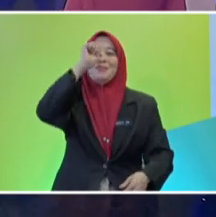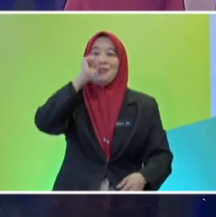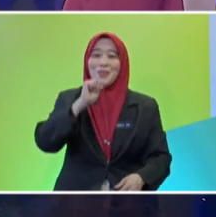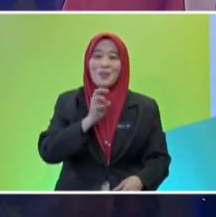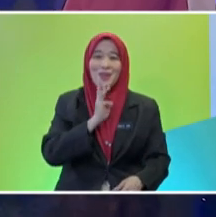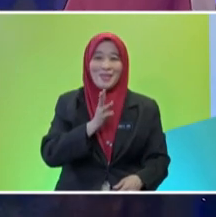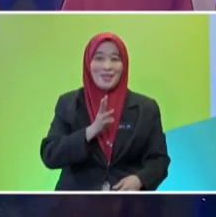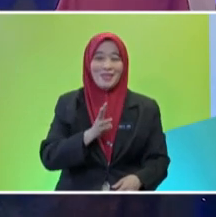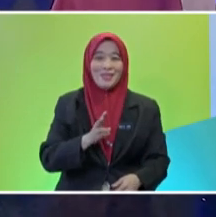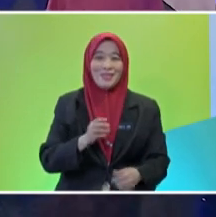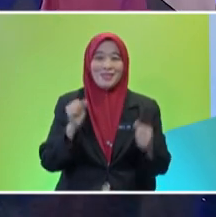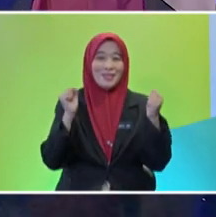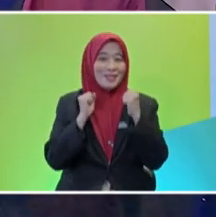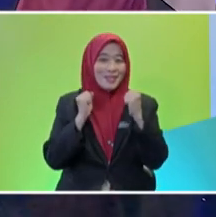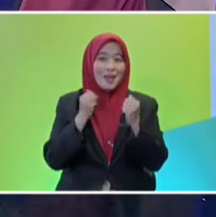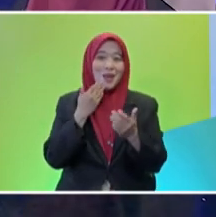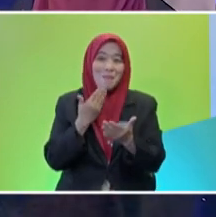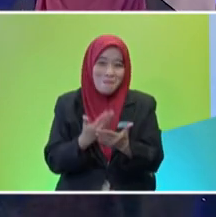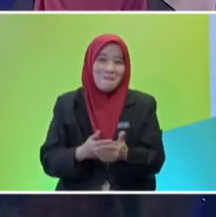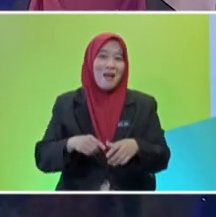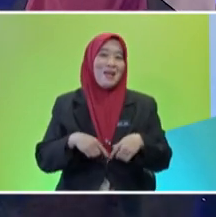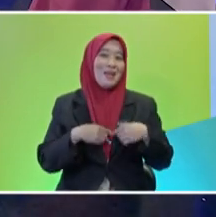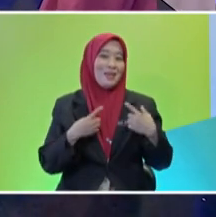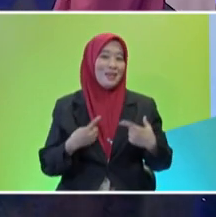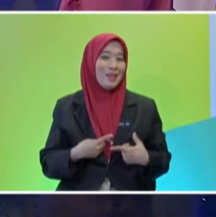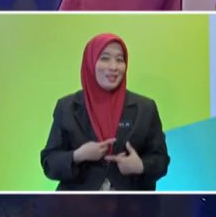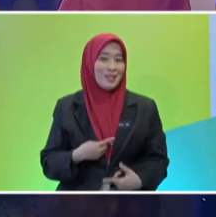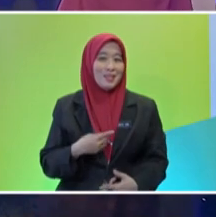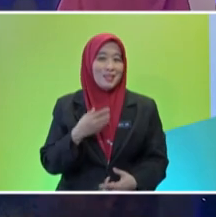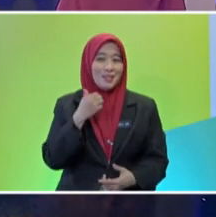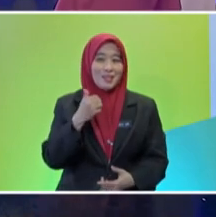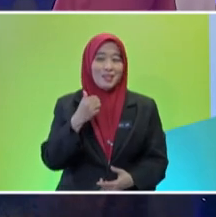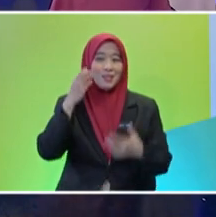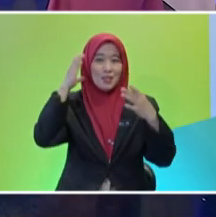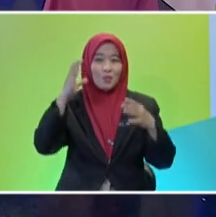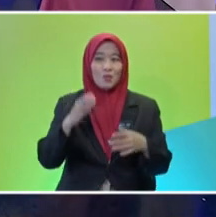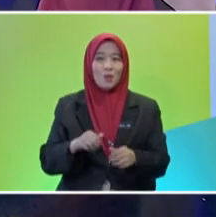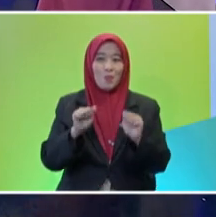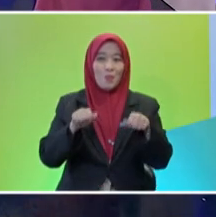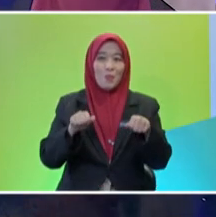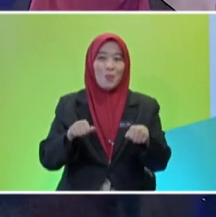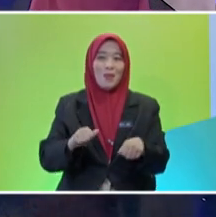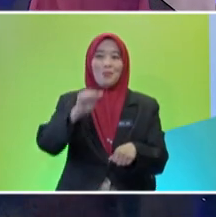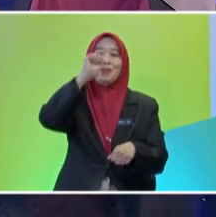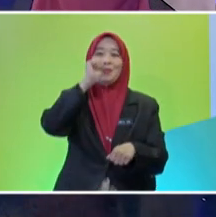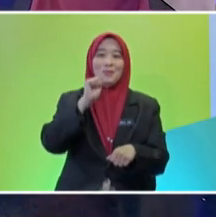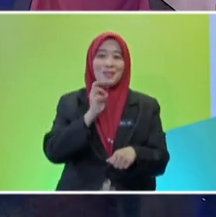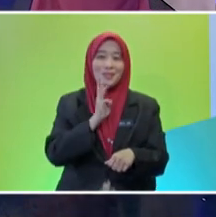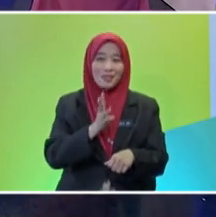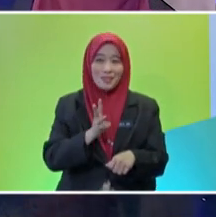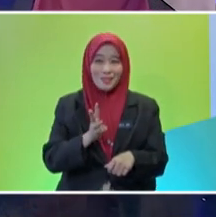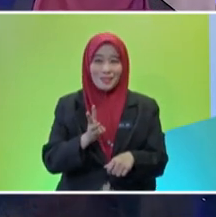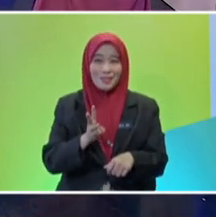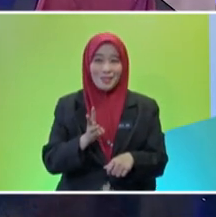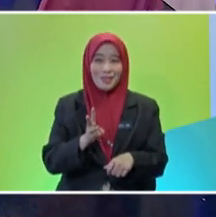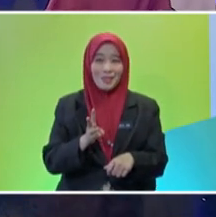izin cikgu, hari baik hati cikgu bagi minum air. Irfan. Okey. Fikir-fikirkan Irfan. Bismillahirrahmanirrahim. Kita minum sikit eh.